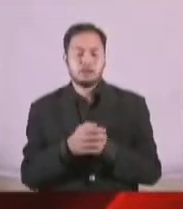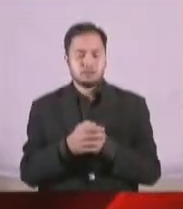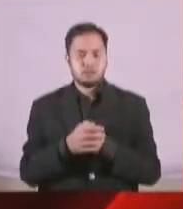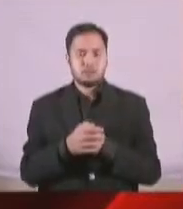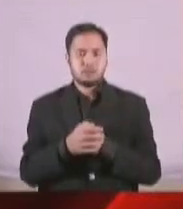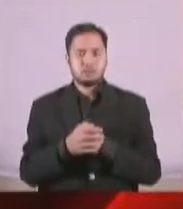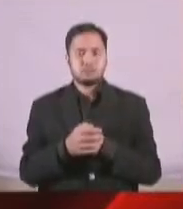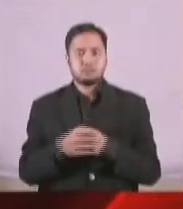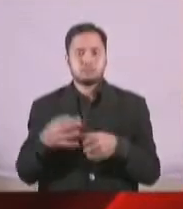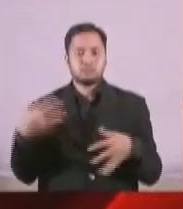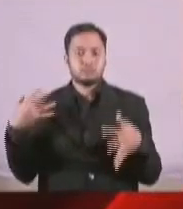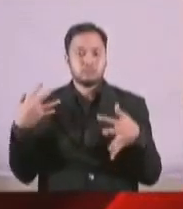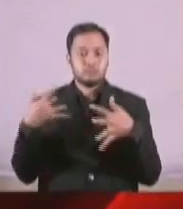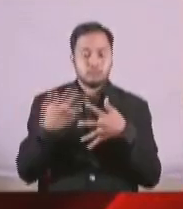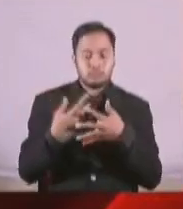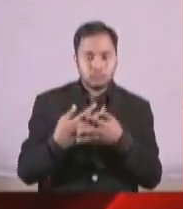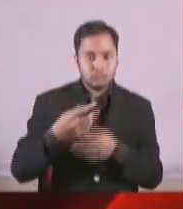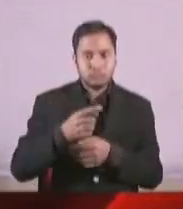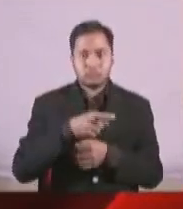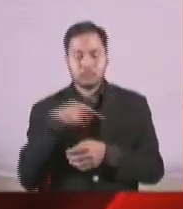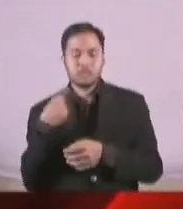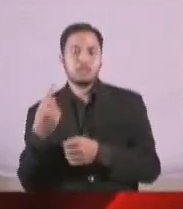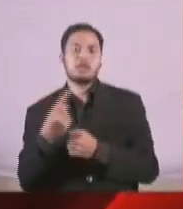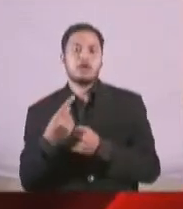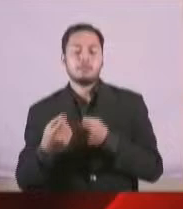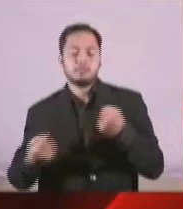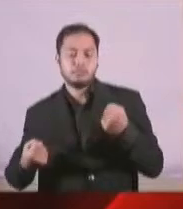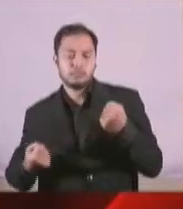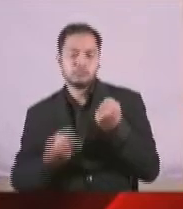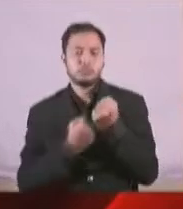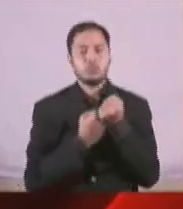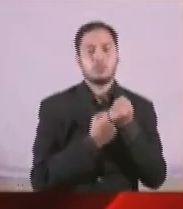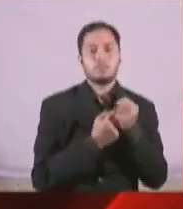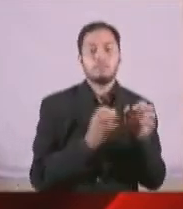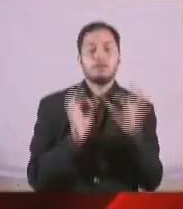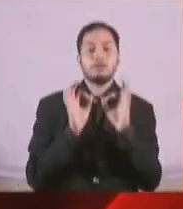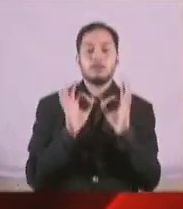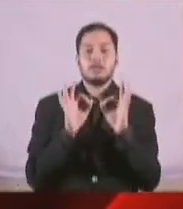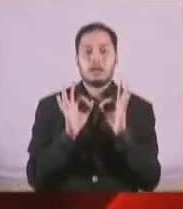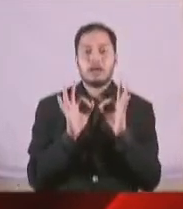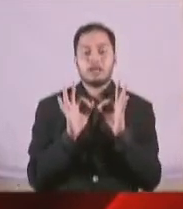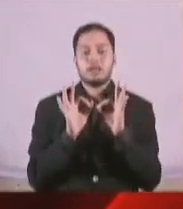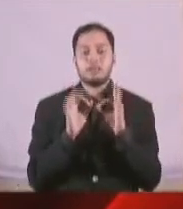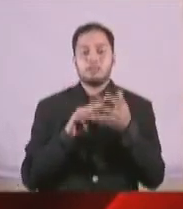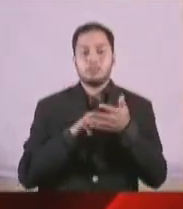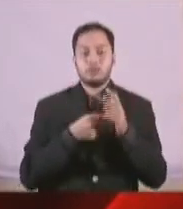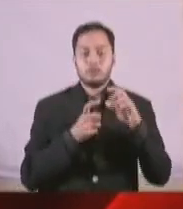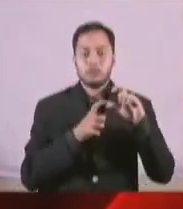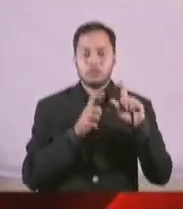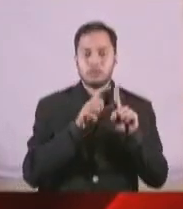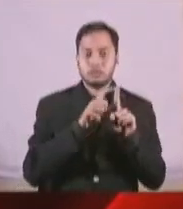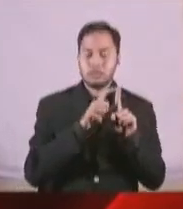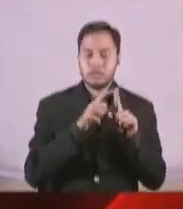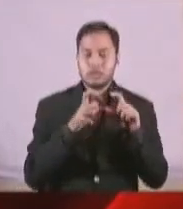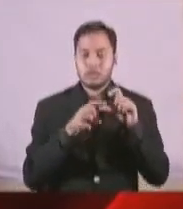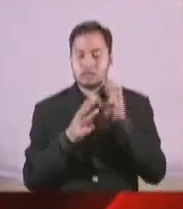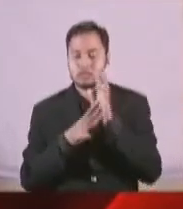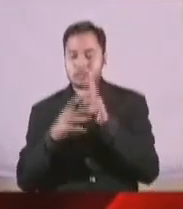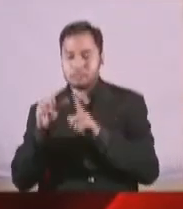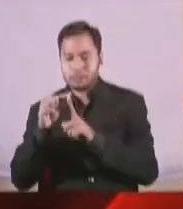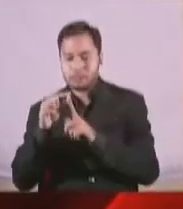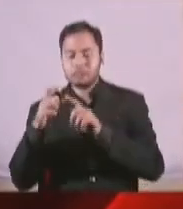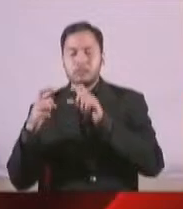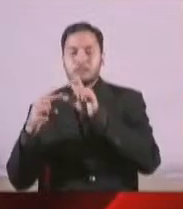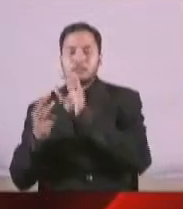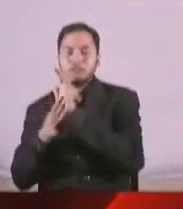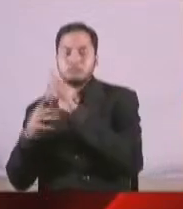layanan pendidikan dari mulai SD, SMP, dan ke SMA. Rata-rata rakyat